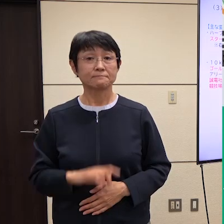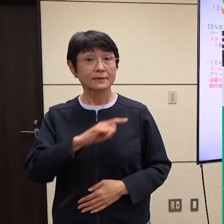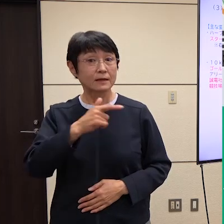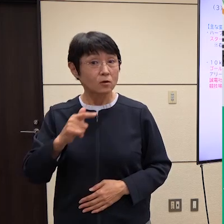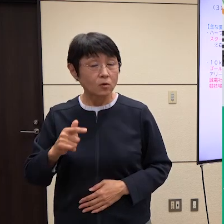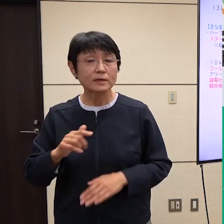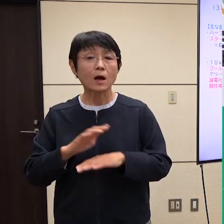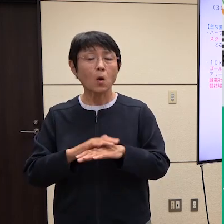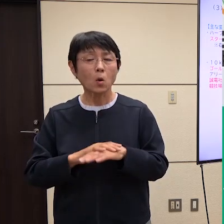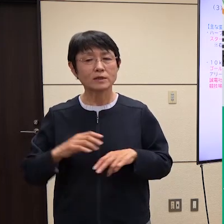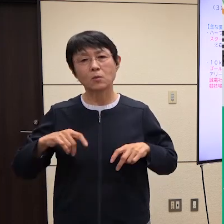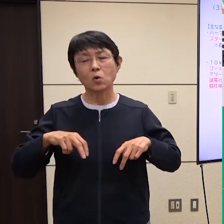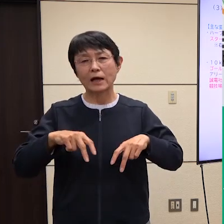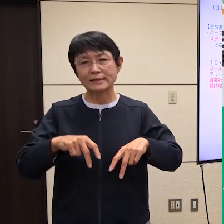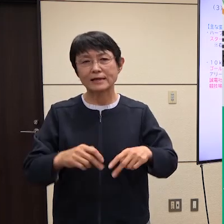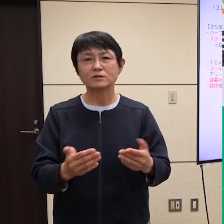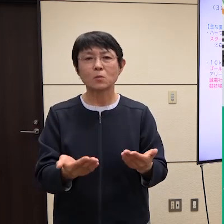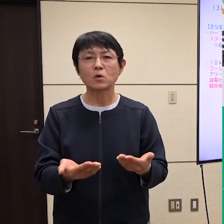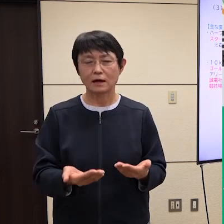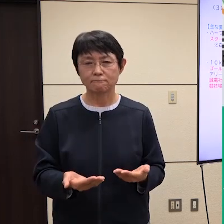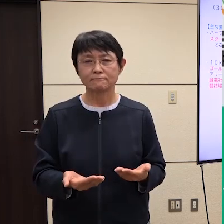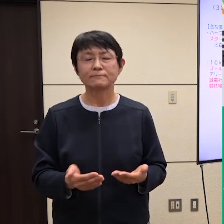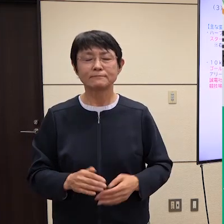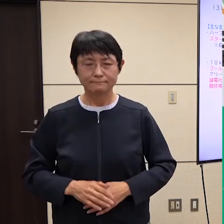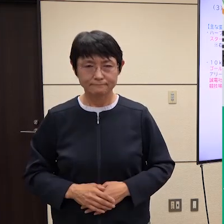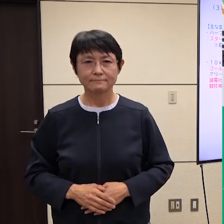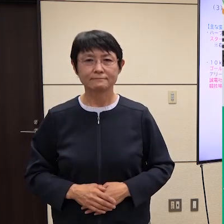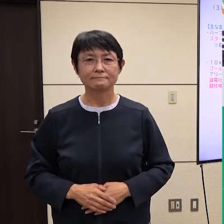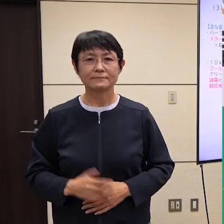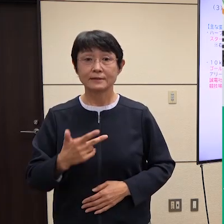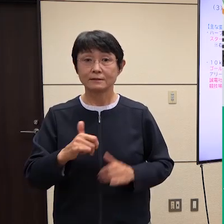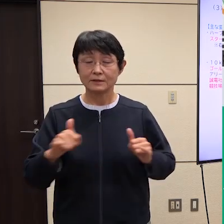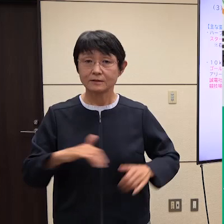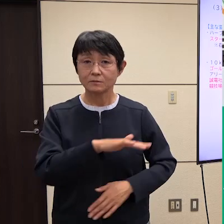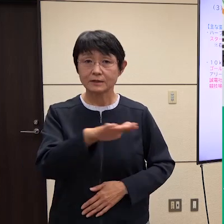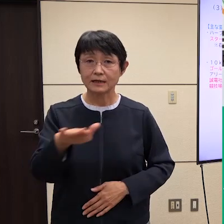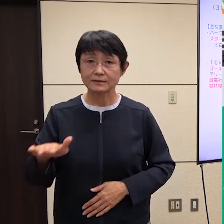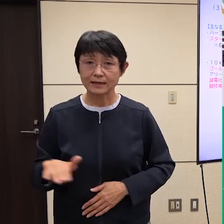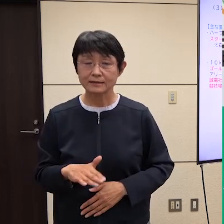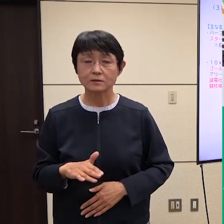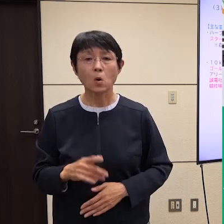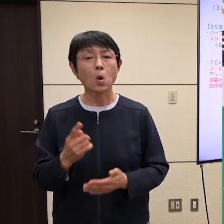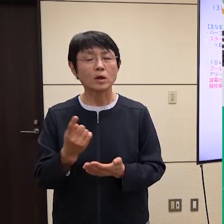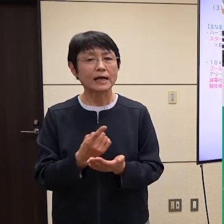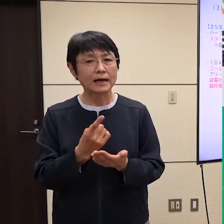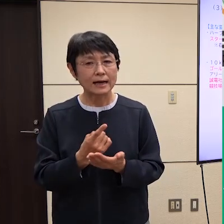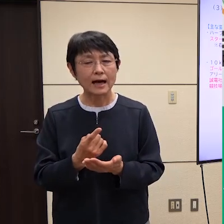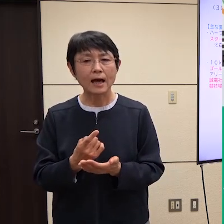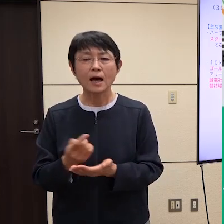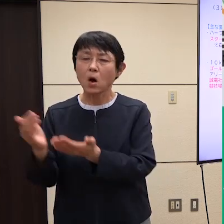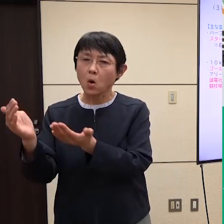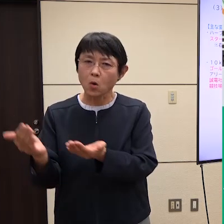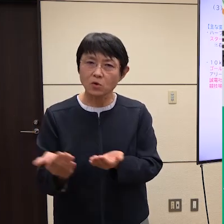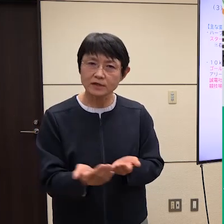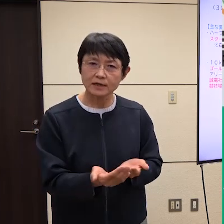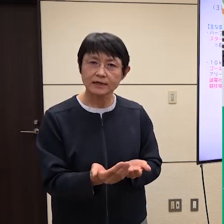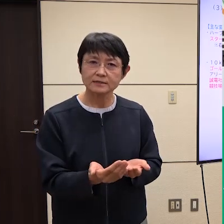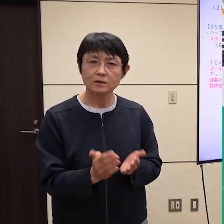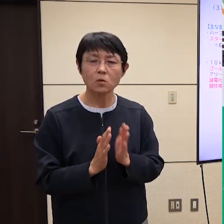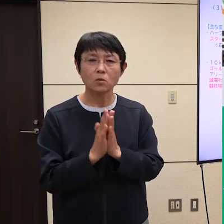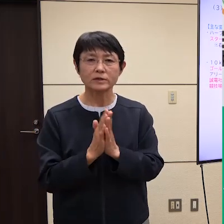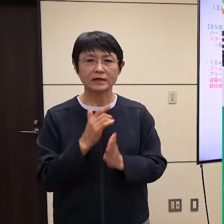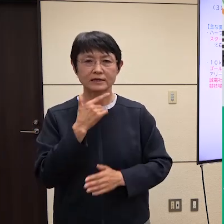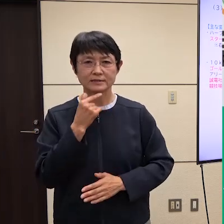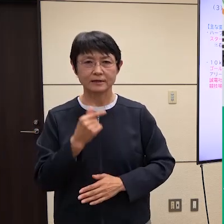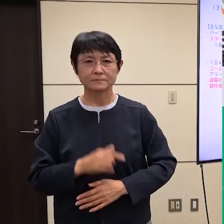いろんな形でボランティアをしていただくとか、そういった形での市民の皆さんの参加おもてなしをお願いしたいなという